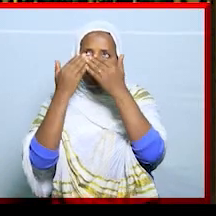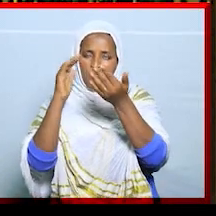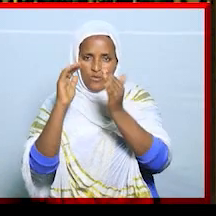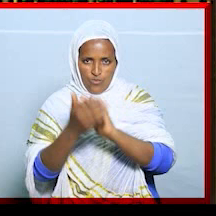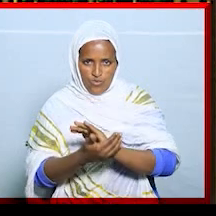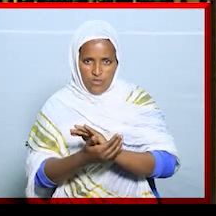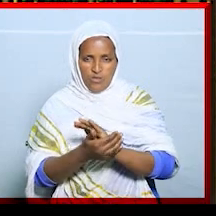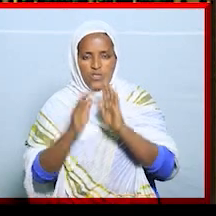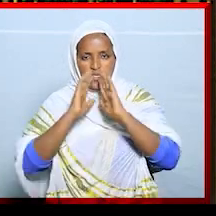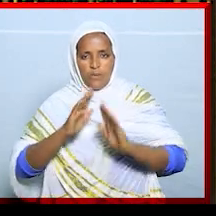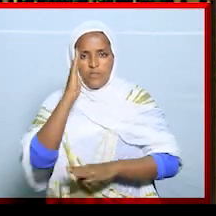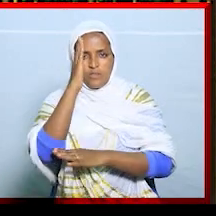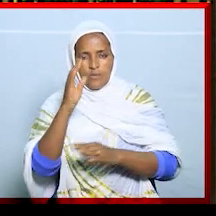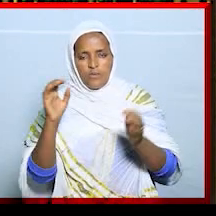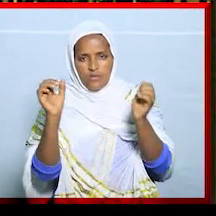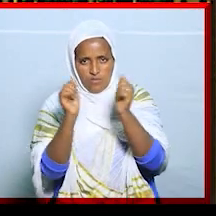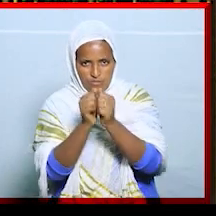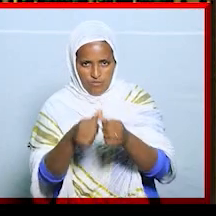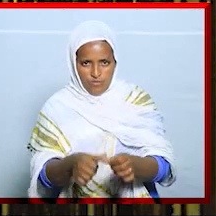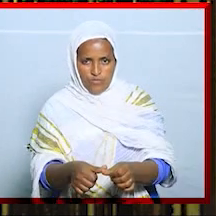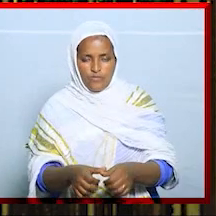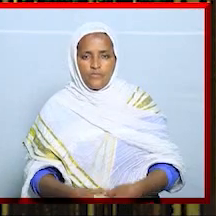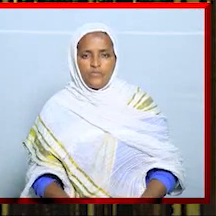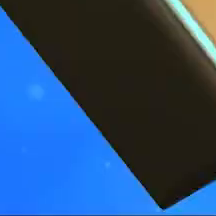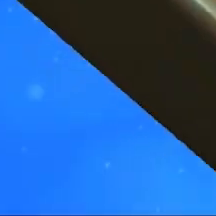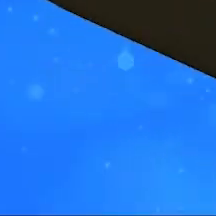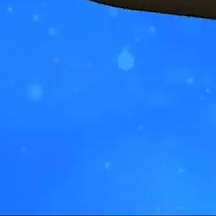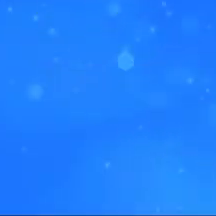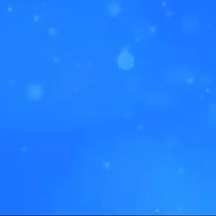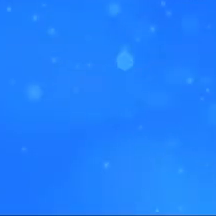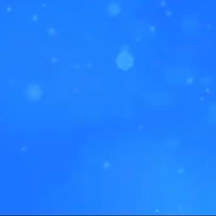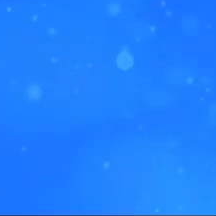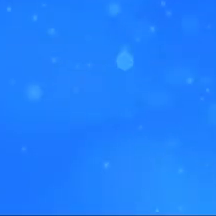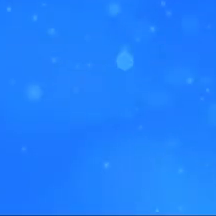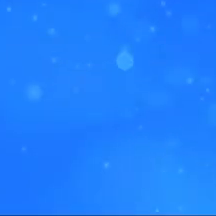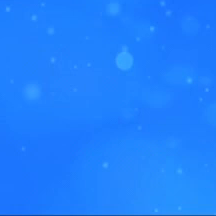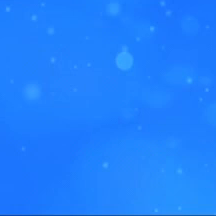አምላካችን ስም የተመሰገነ ይሁን። ሰላም፣ እግዚአብሔር ከሁላችን ጋር ይሁን።